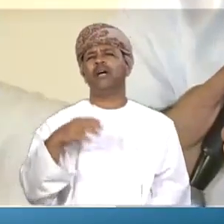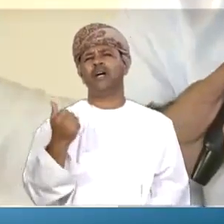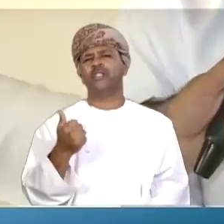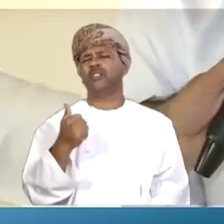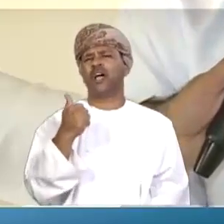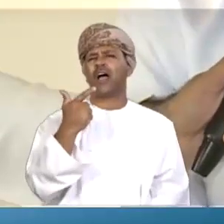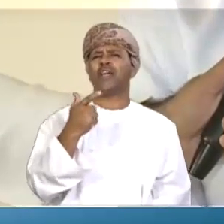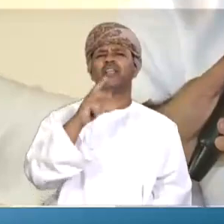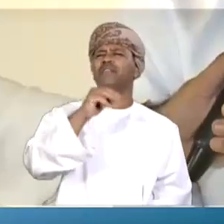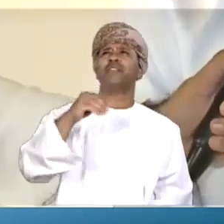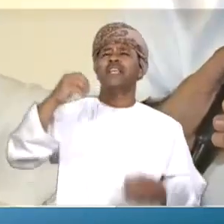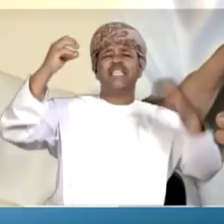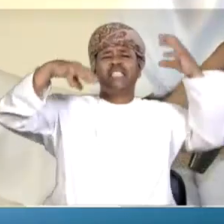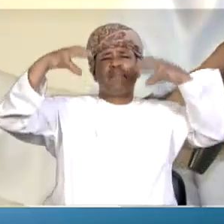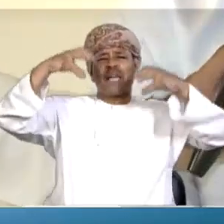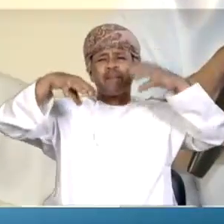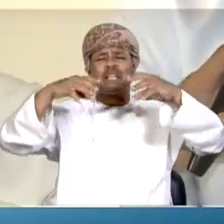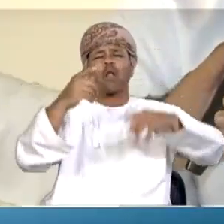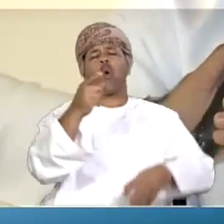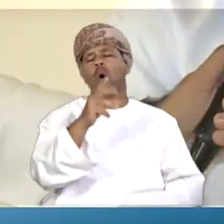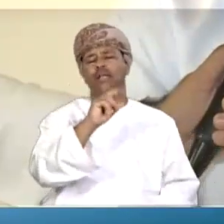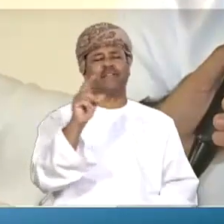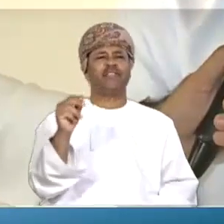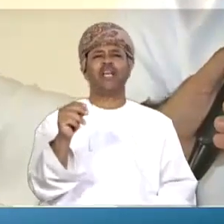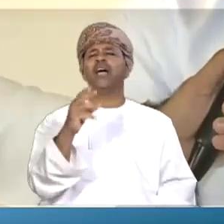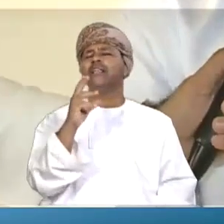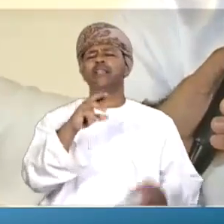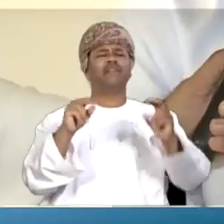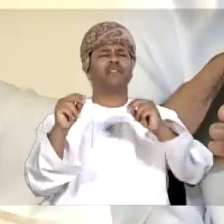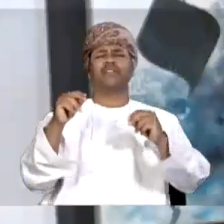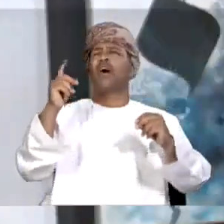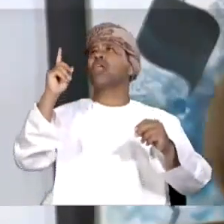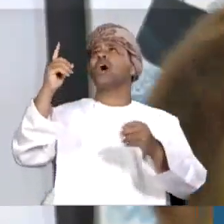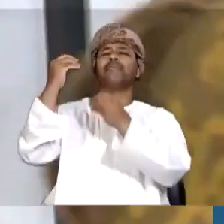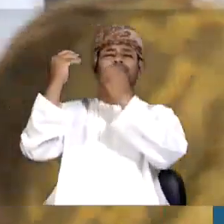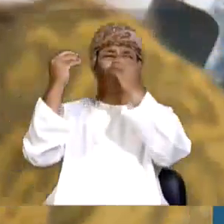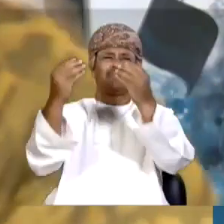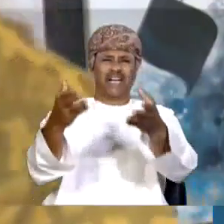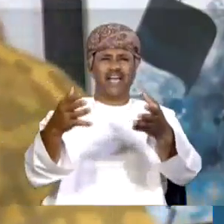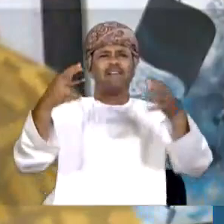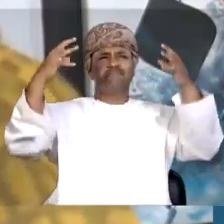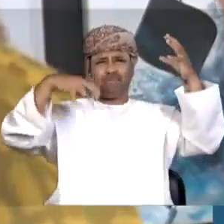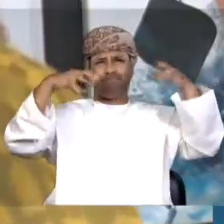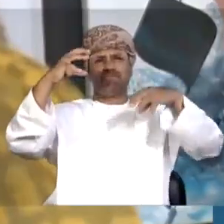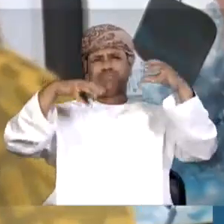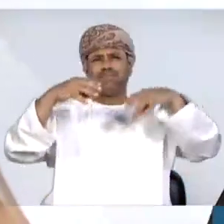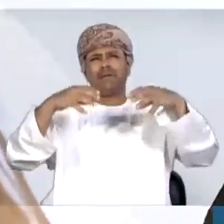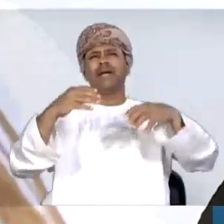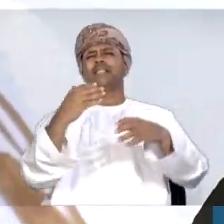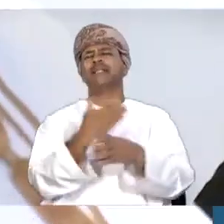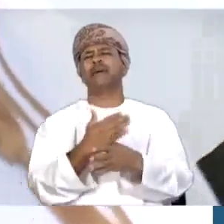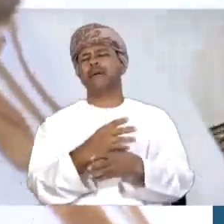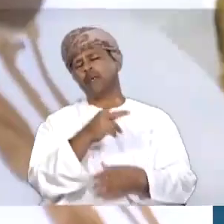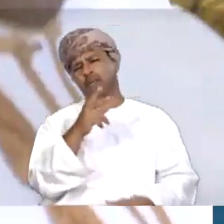السماء. واقعا هو كأنه فيض من السماء، فيض الله سبحانه وتعالى اللي هو نازل علينا